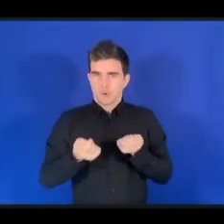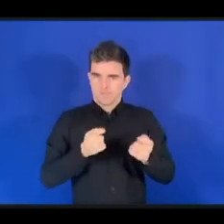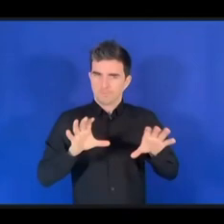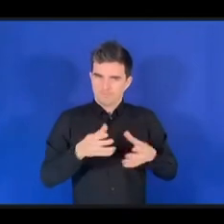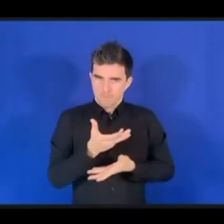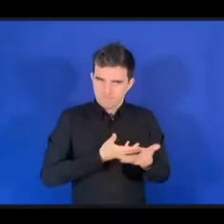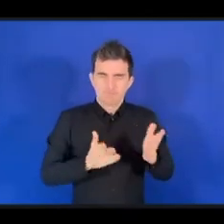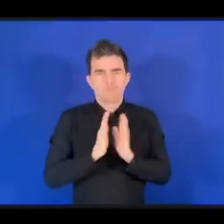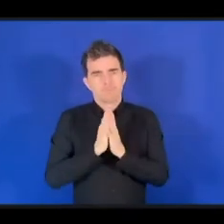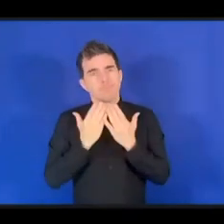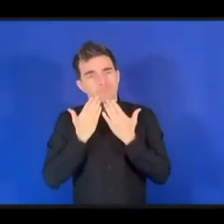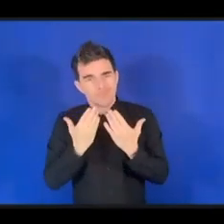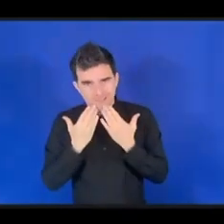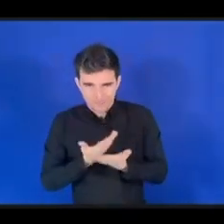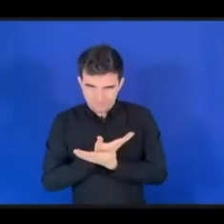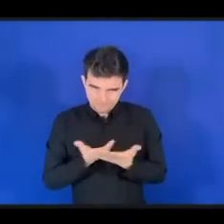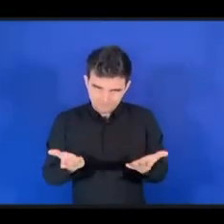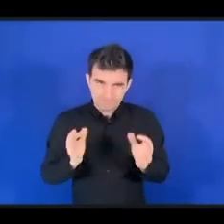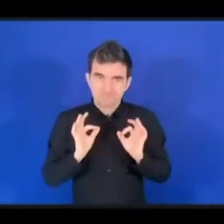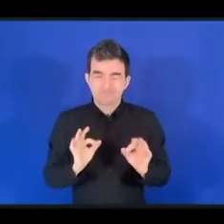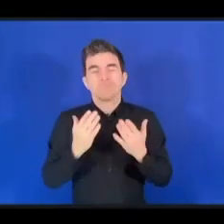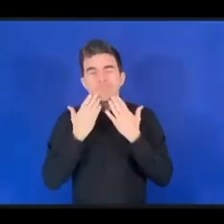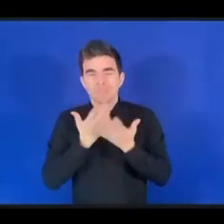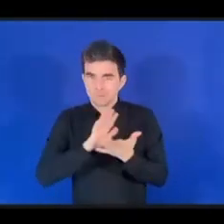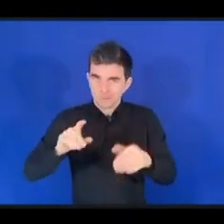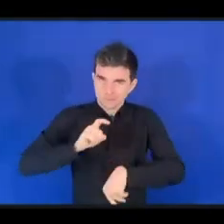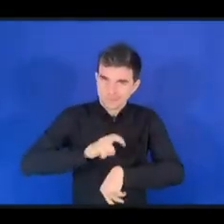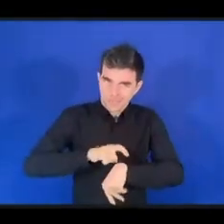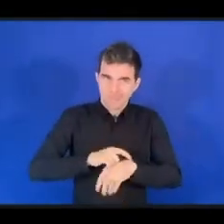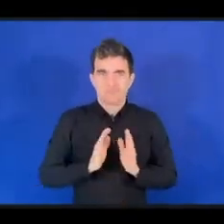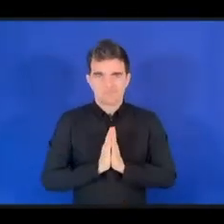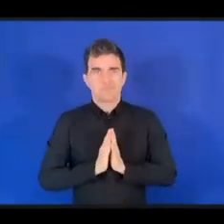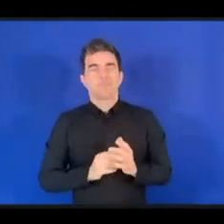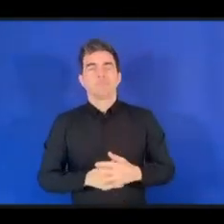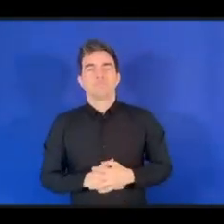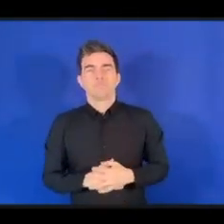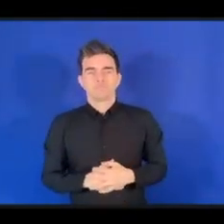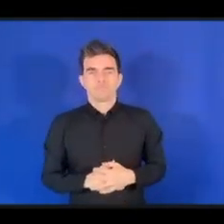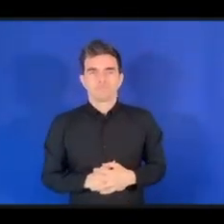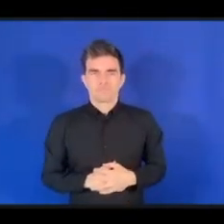感谢女士们先生们的聆听，谢谢。